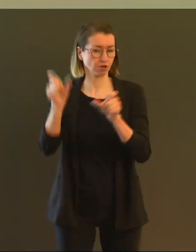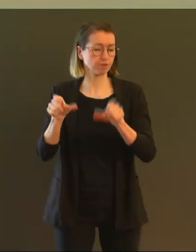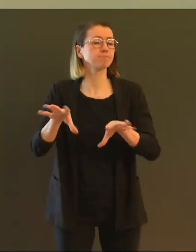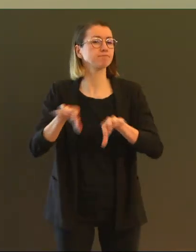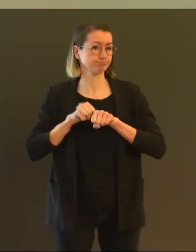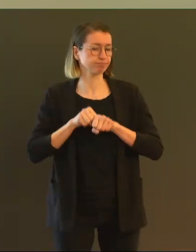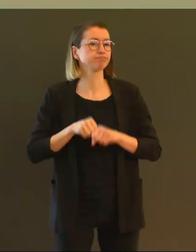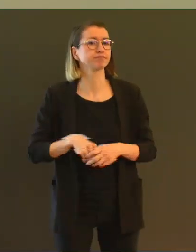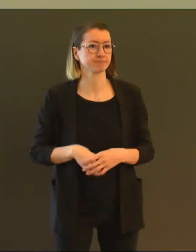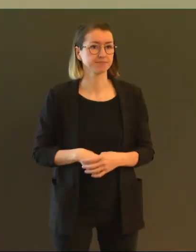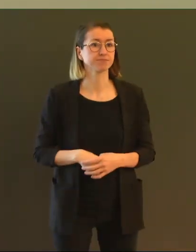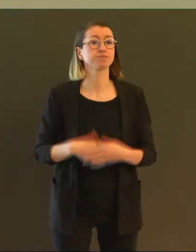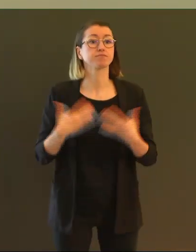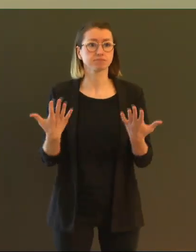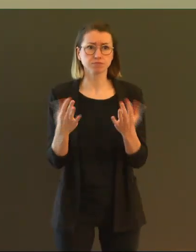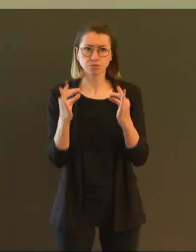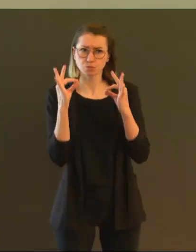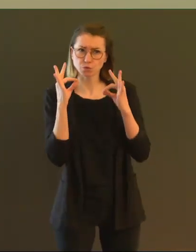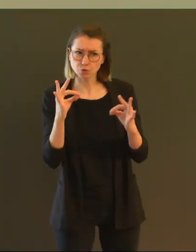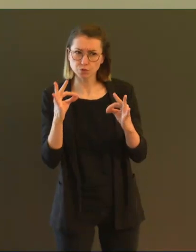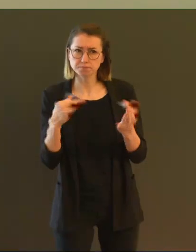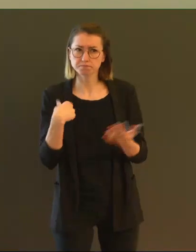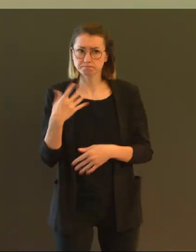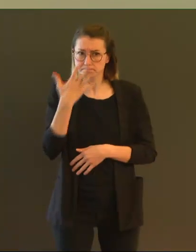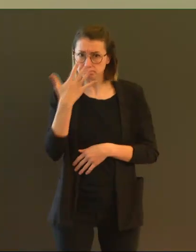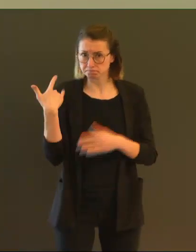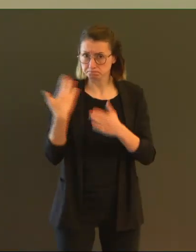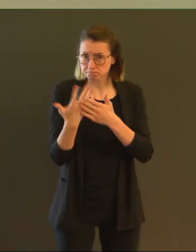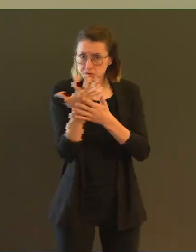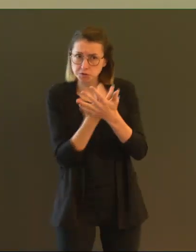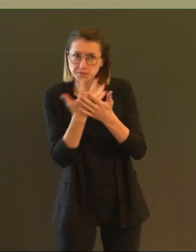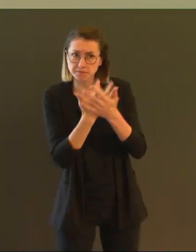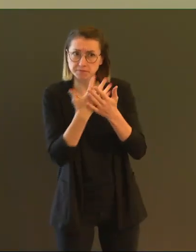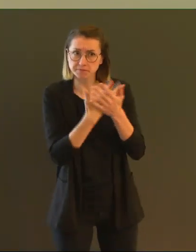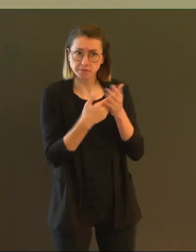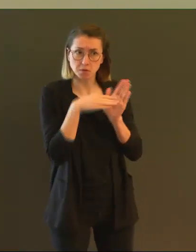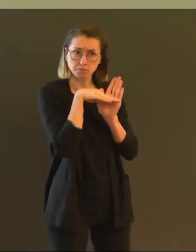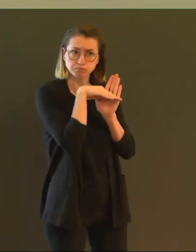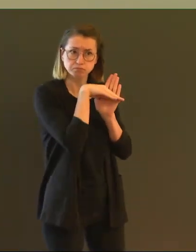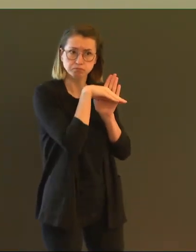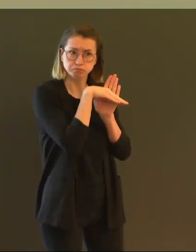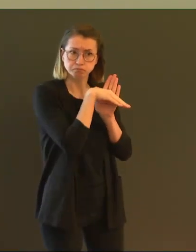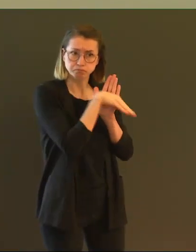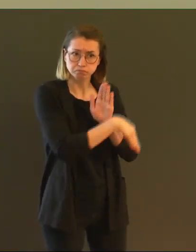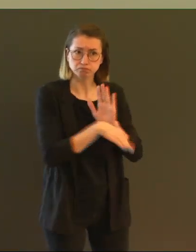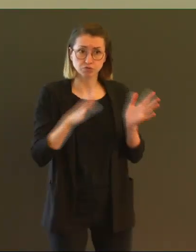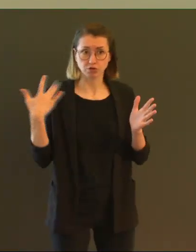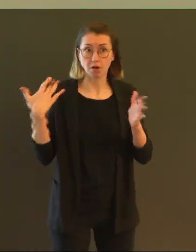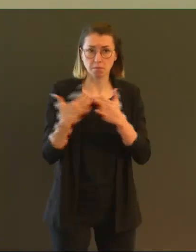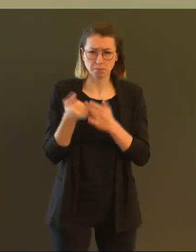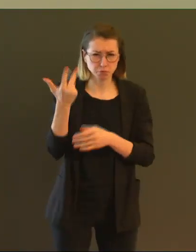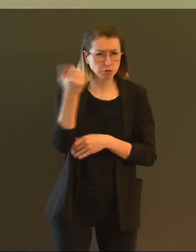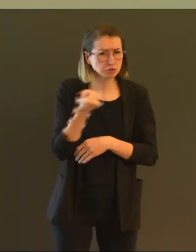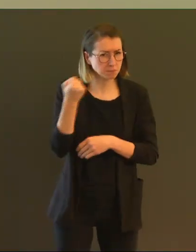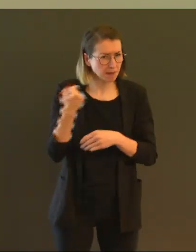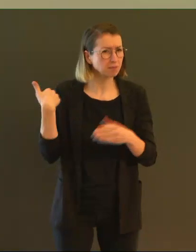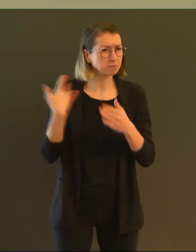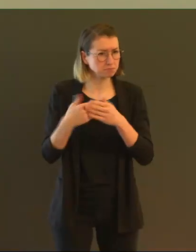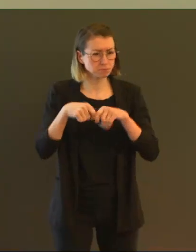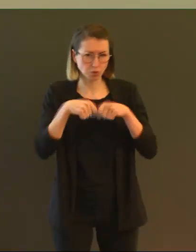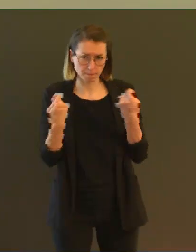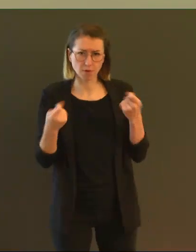confirme la tendance à la baisse que nous avons depuis maintenant de nombreux jours et de nombreuses semaines, avec une diminution qu'on